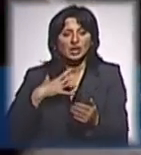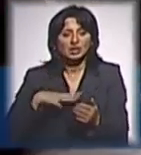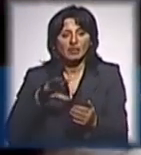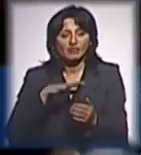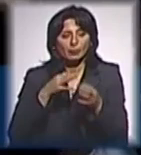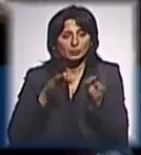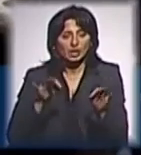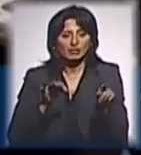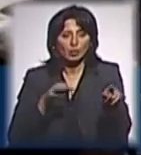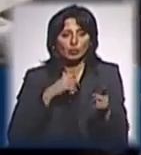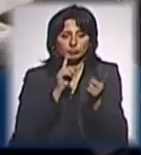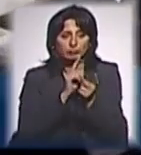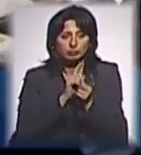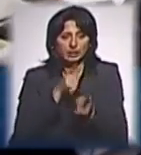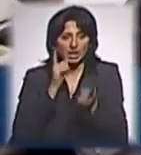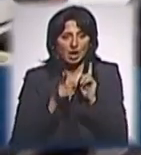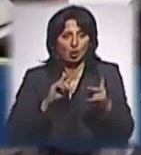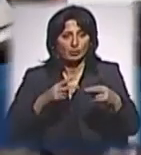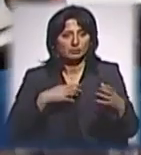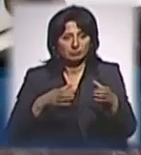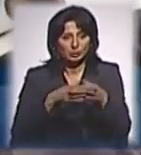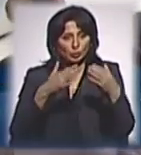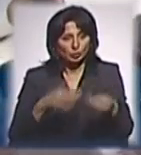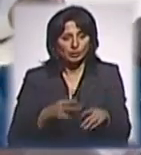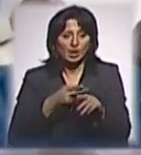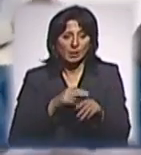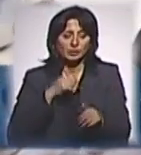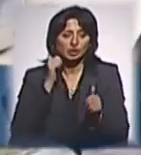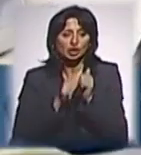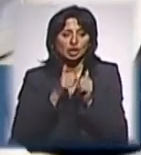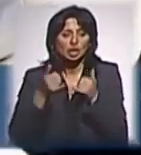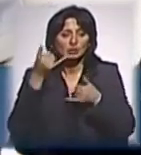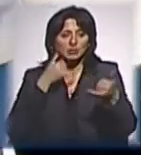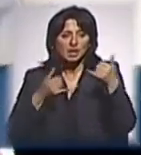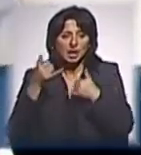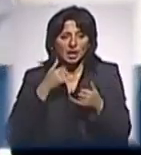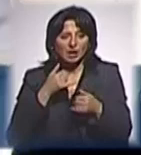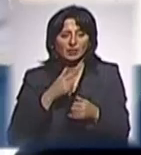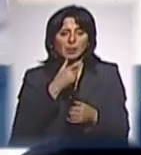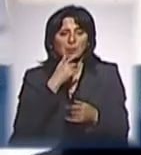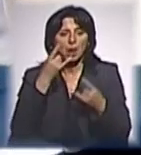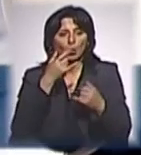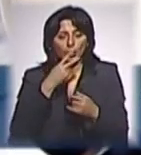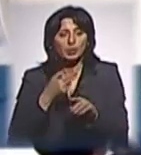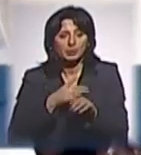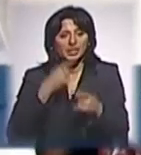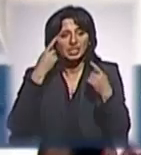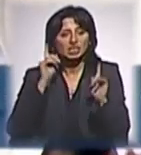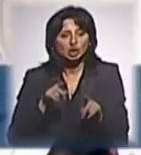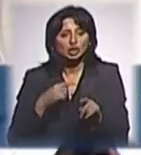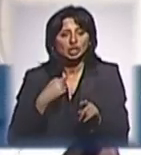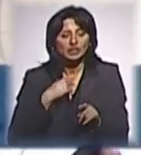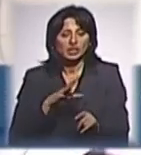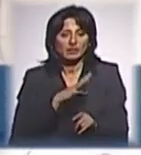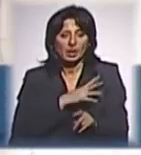გვეყო პასუხისგებლობა, რომ ეს ჩვენი განცხადებები რეალობად გვექცია. ამიტომაც მე ხშირად მირეკავენ ჩვენი მსმენელები და ტელემაყურებლები და მათ მინდა იცოდნენ.